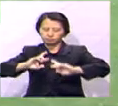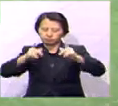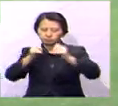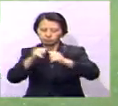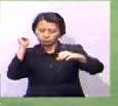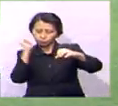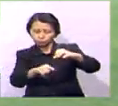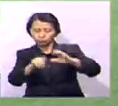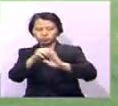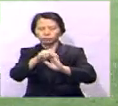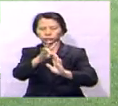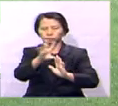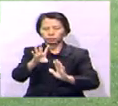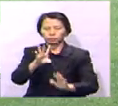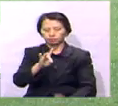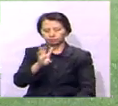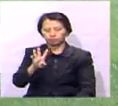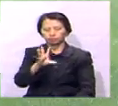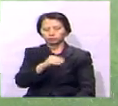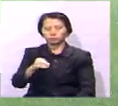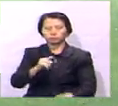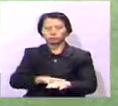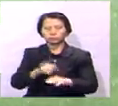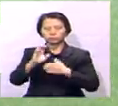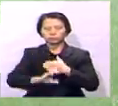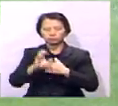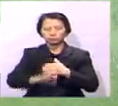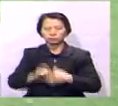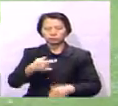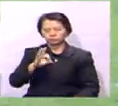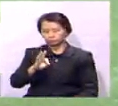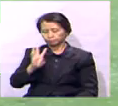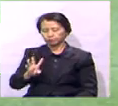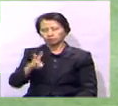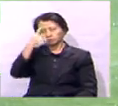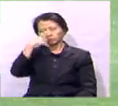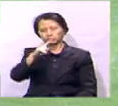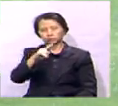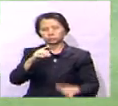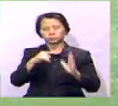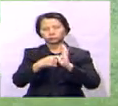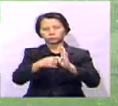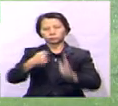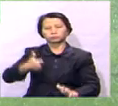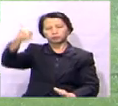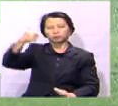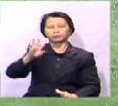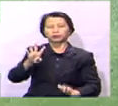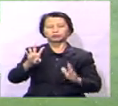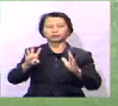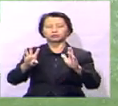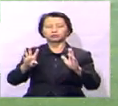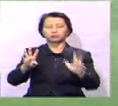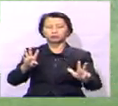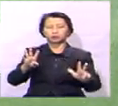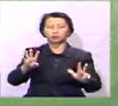jaringan minit ke-74, 84 dan masa kecederaan minit ke-94 untuk mencatat kemenangan 4-3.